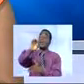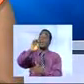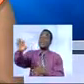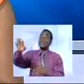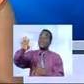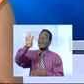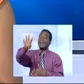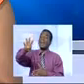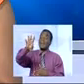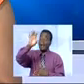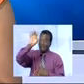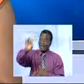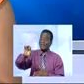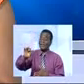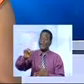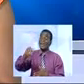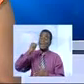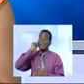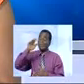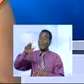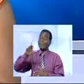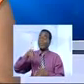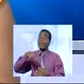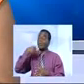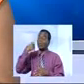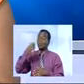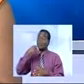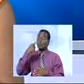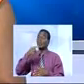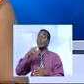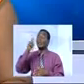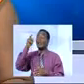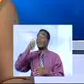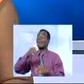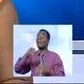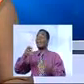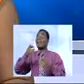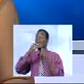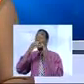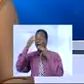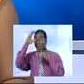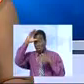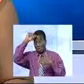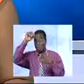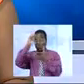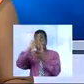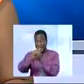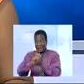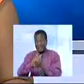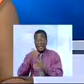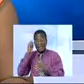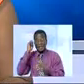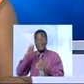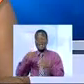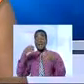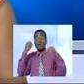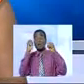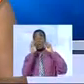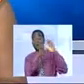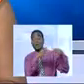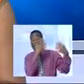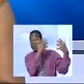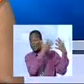époux étaient emprisonnés marchaient pour les faire libérer. Pour coller à l'actualité,